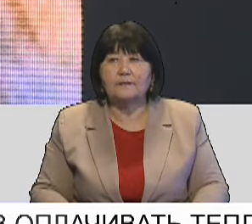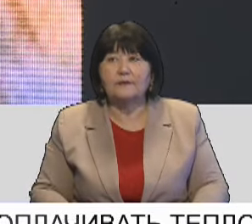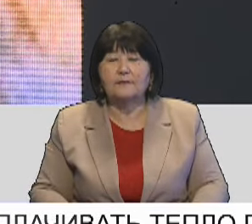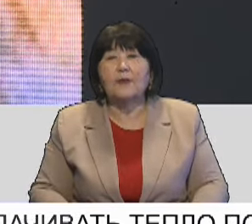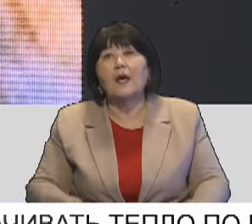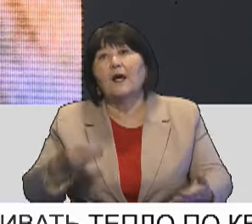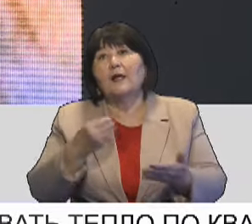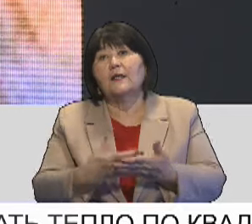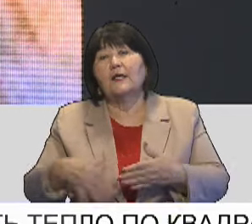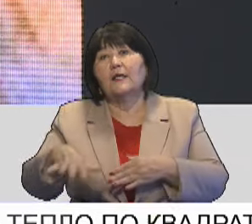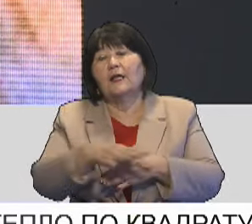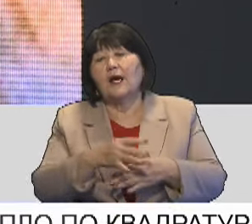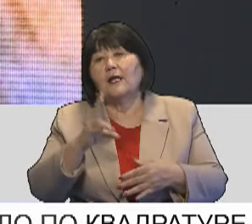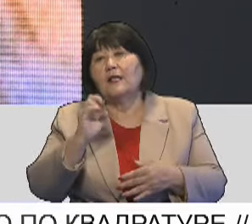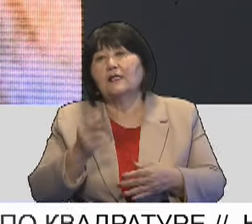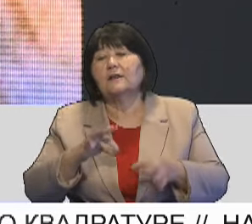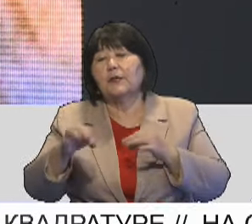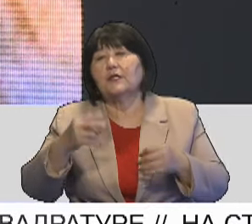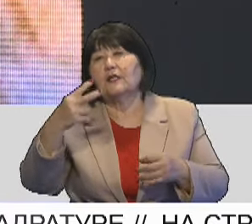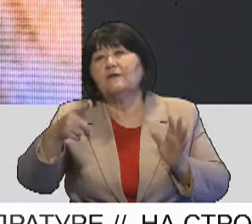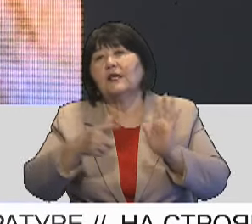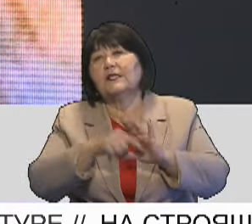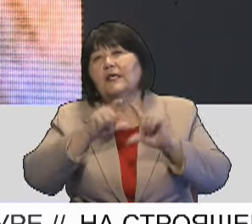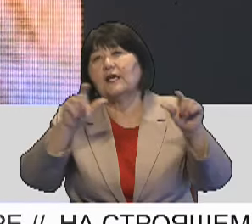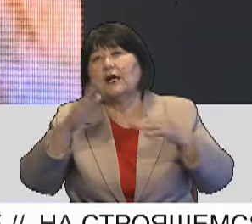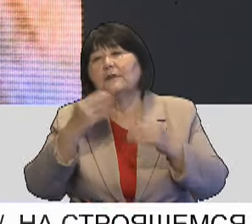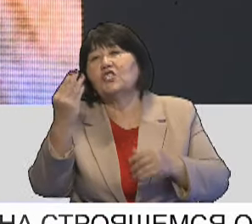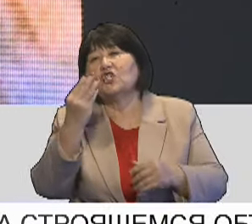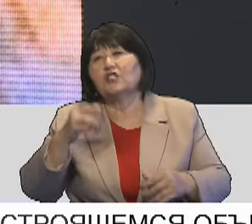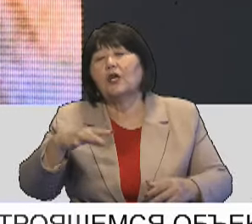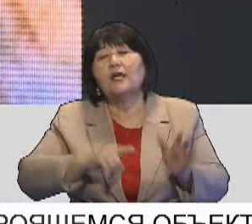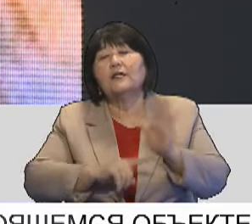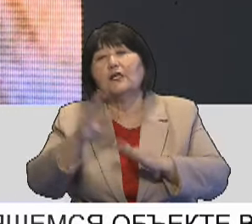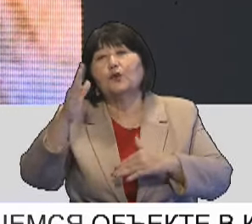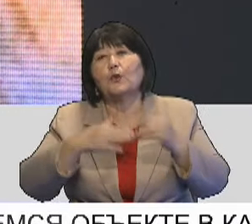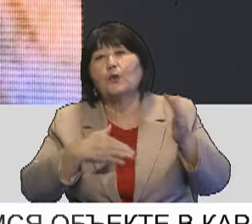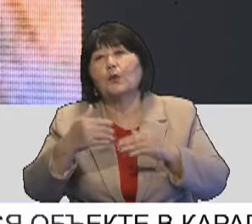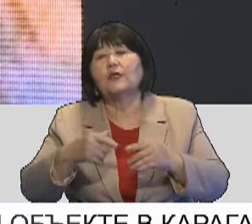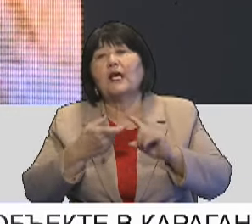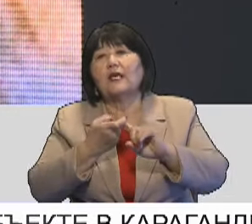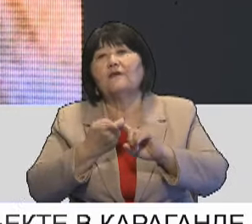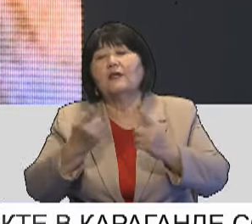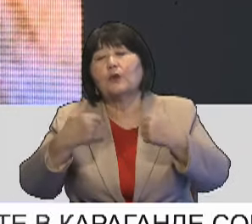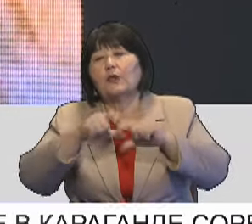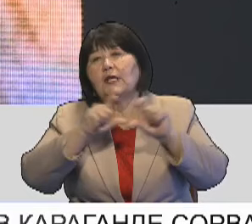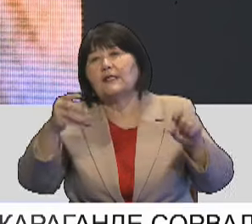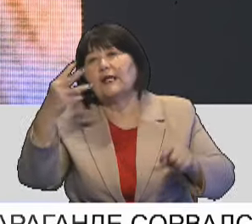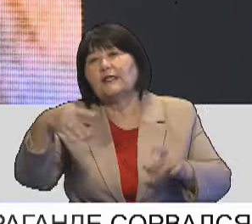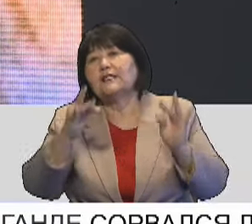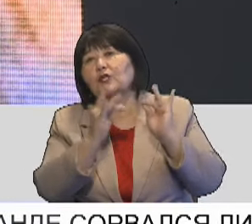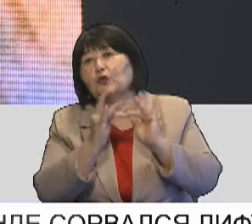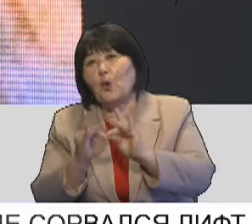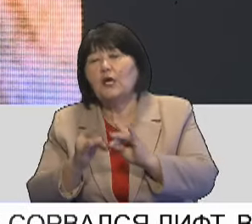В регионе в рамках нацпроекта строятся 27 объектов. В Щирийском районе началось строительство инфекционного отделения на 30 коек.